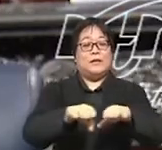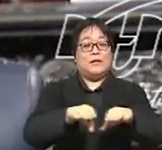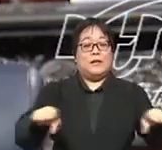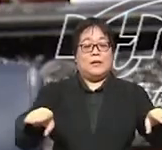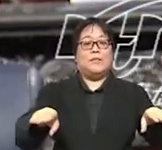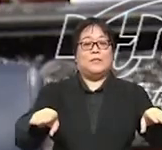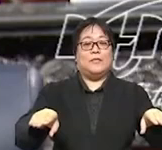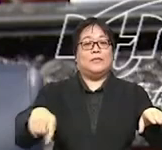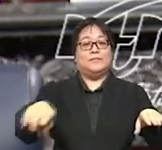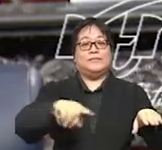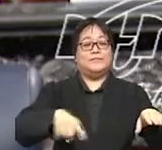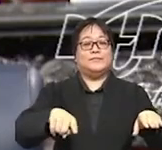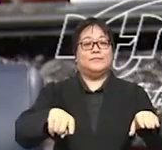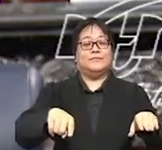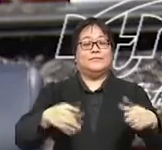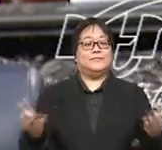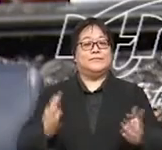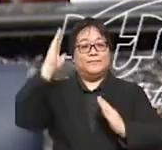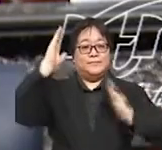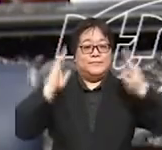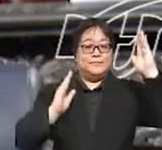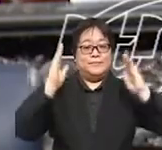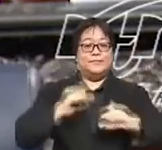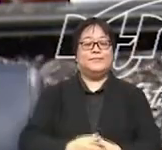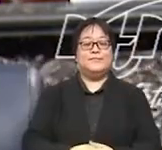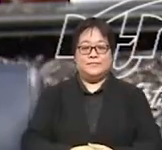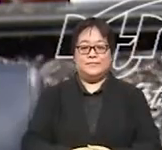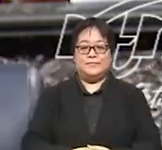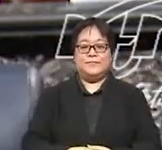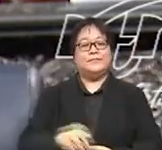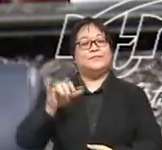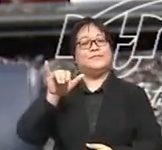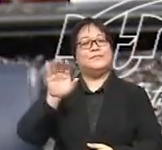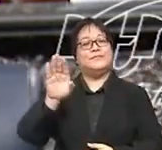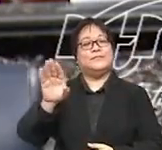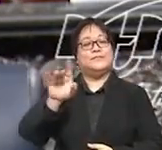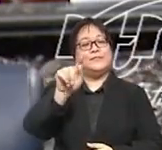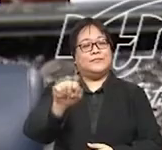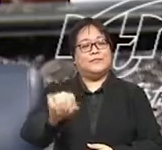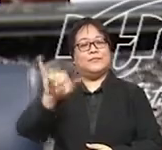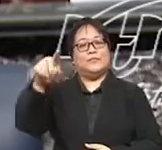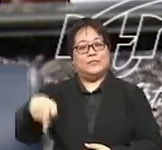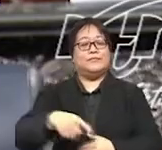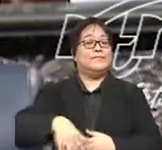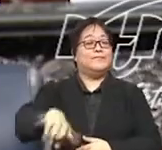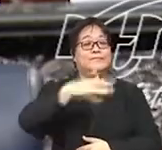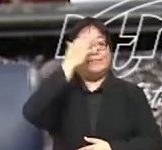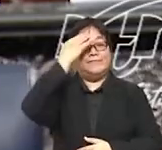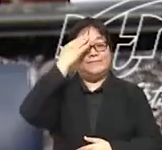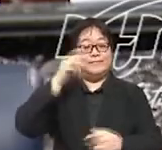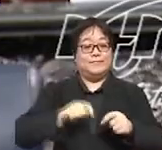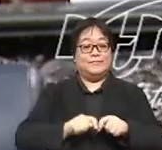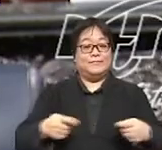Bayu serep di Malaysia ini ya Bomat tafsir two sebagaimana kita Maklumi bahwa